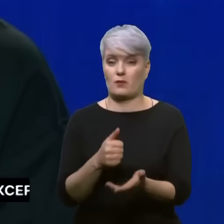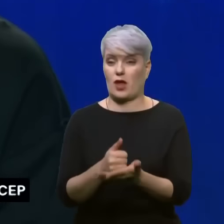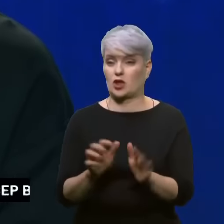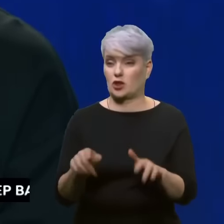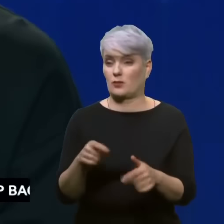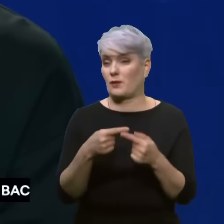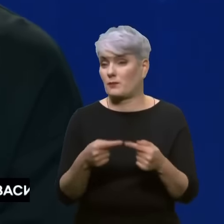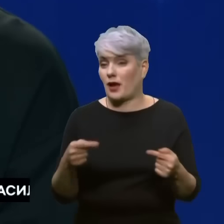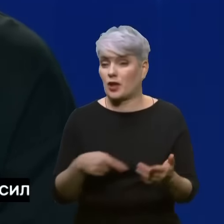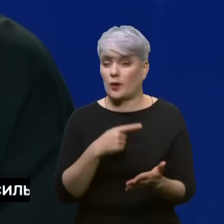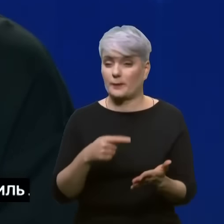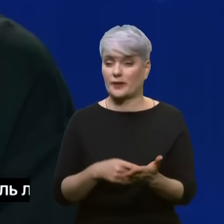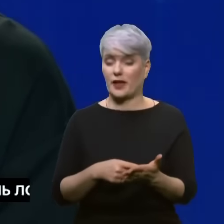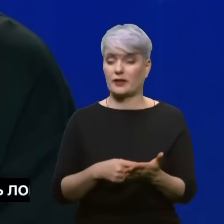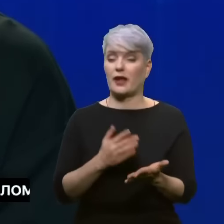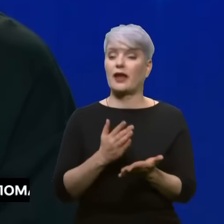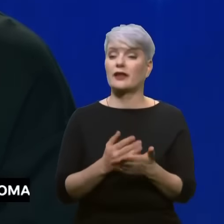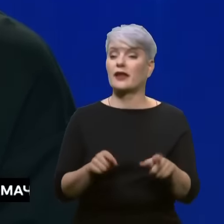там питань. Є також